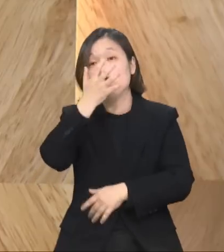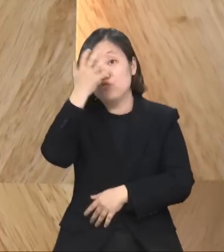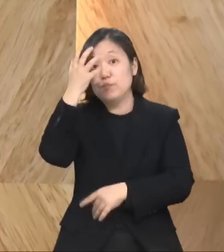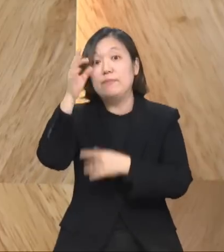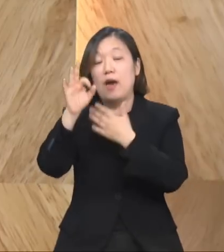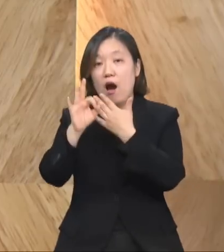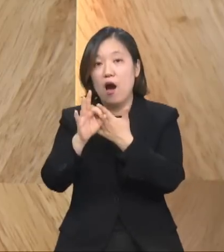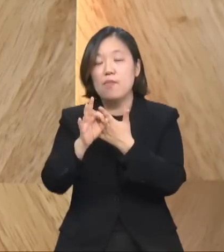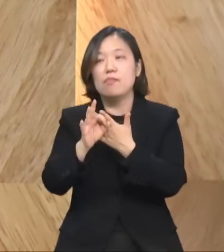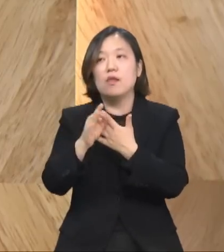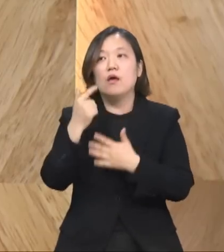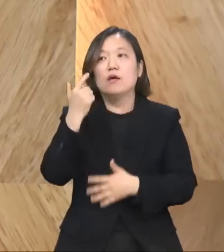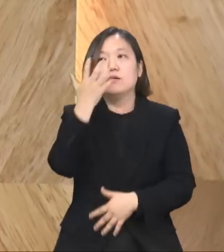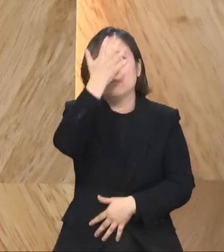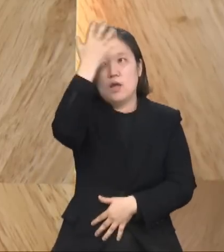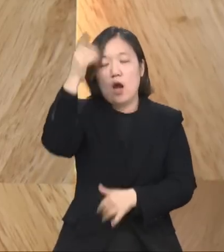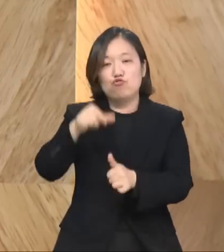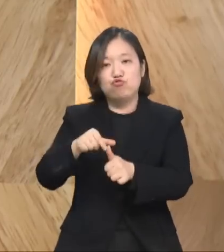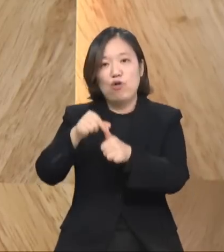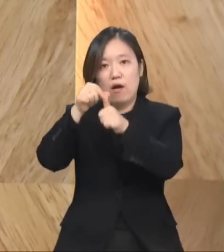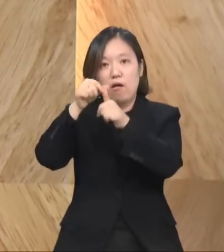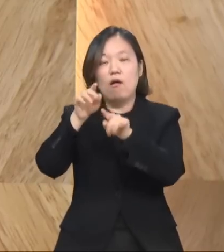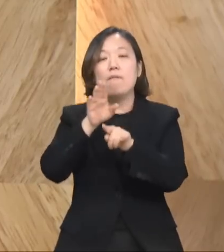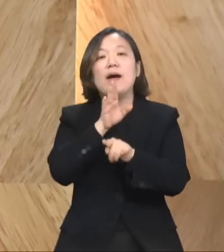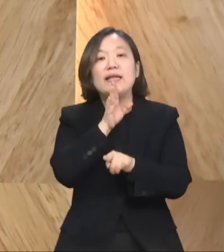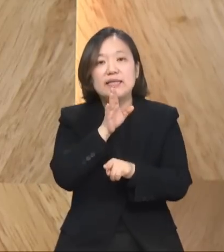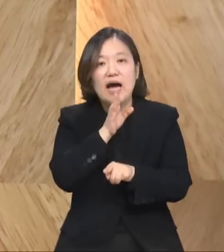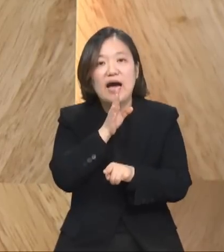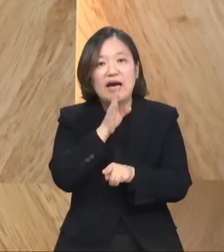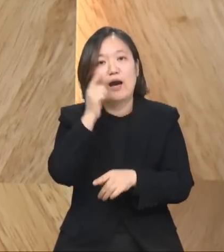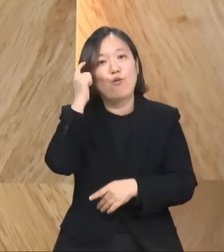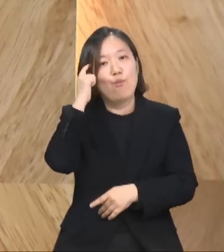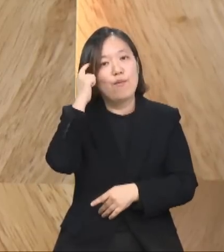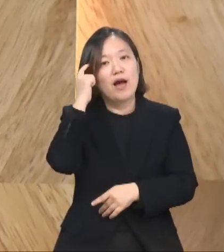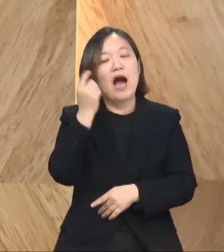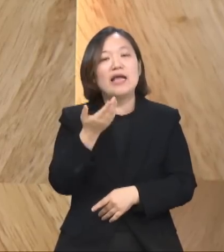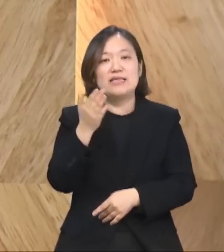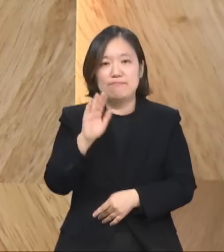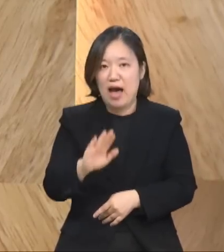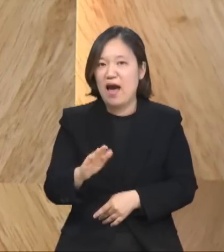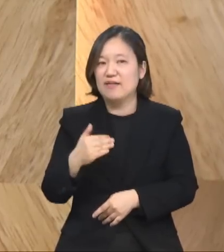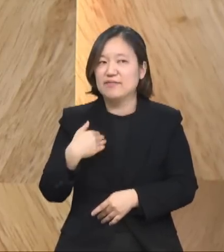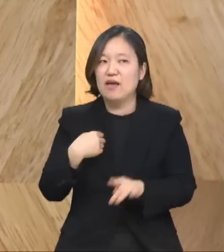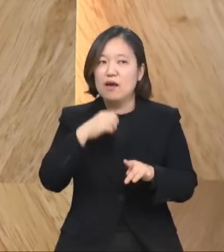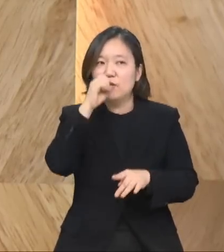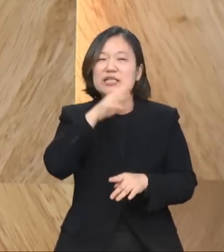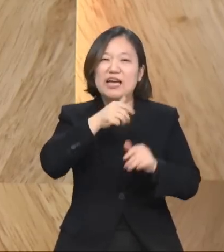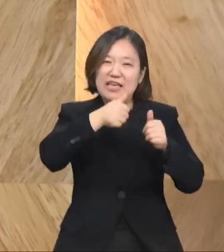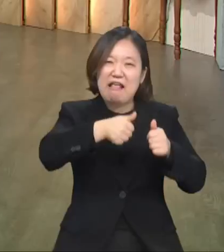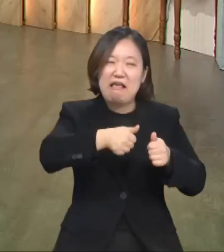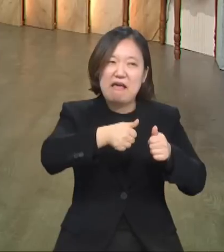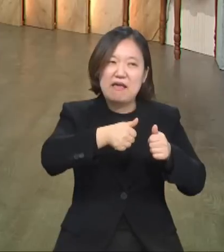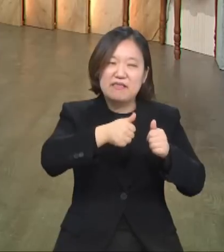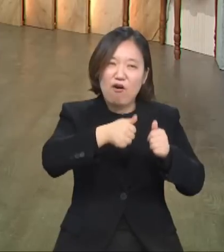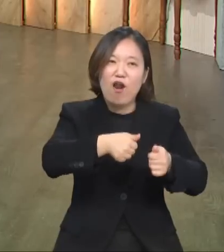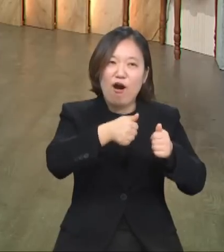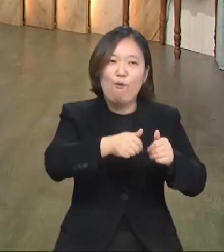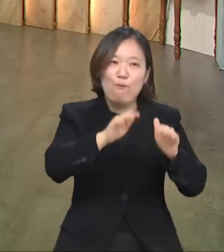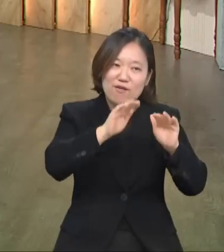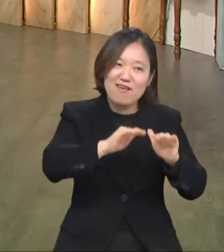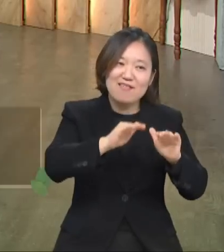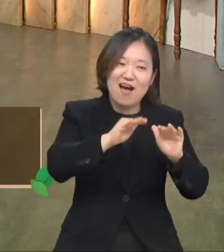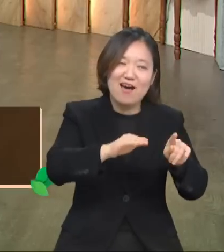확실히 연가 천도를 상징하는 꿈인 거 같다라고 말할 수 있는데 그냥 제사에 참석해서 음식 얻어먹는 꿈은 좋은